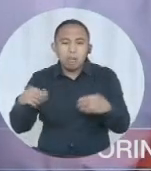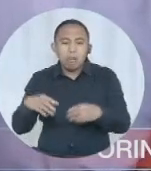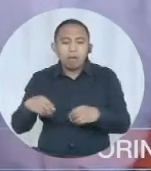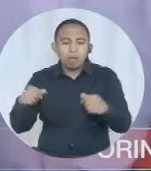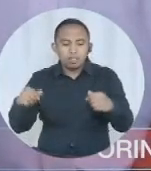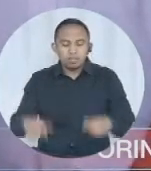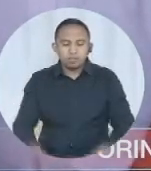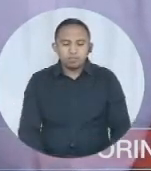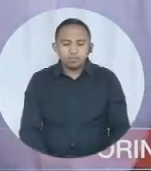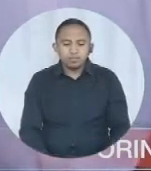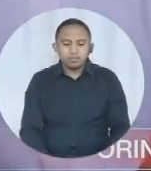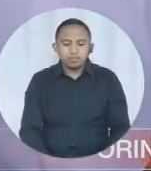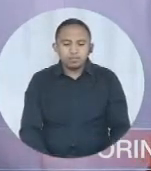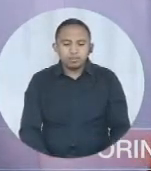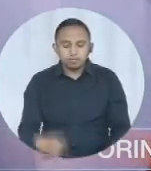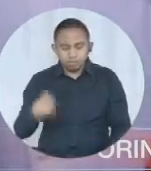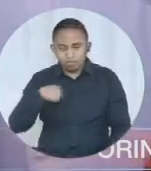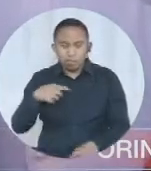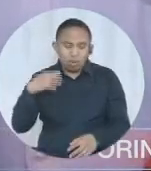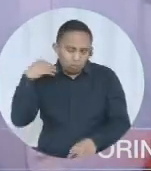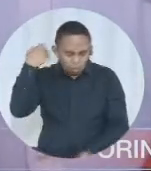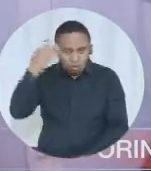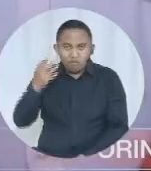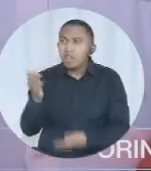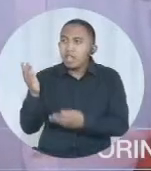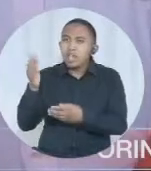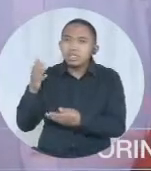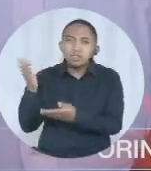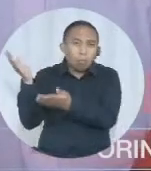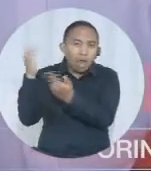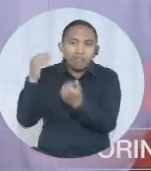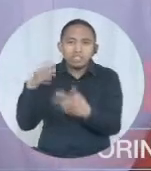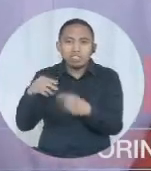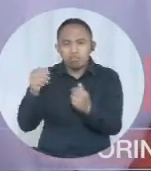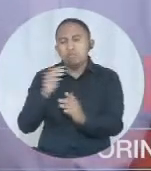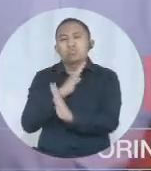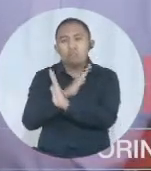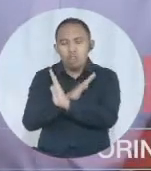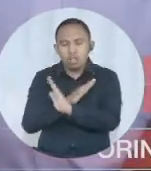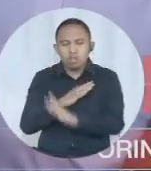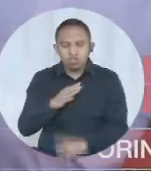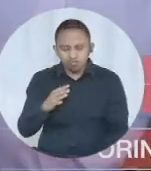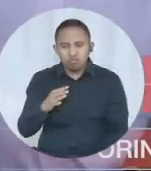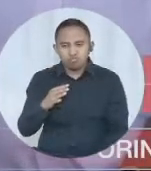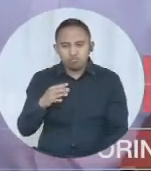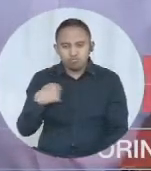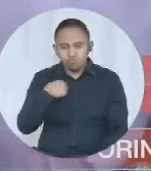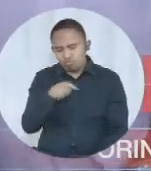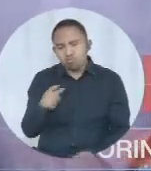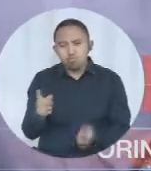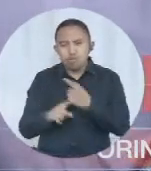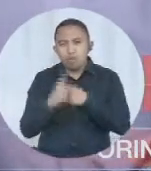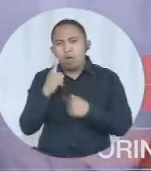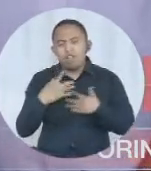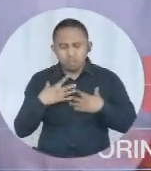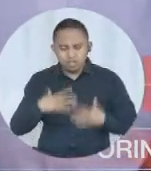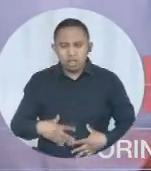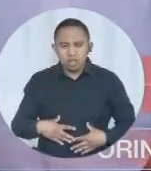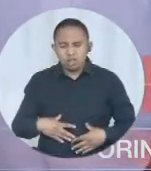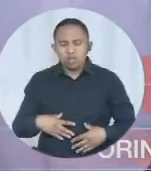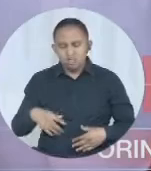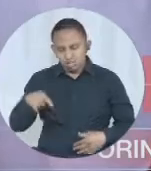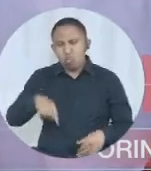a mba hahafahantsika tsy manafatra ny siramamy avy any ivelany fa mba hanana mahavita tenytsika zay moa ilay fahavitatena ara-tsakafo